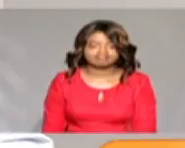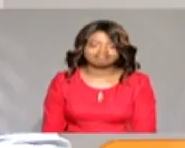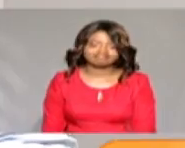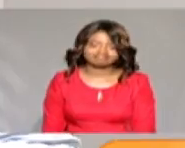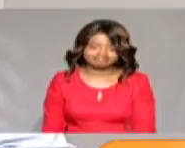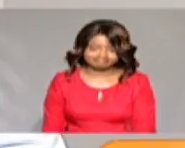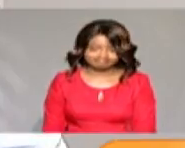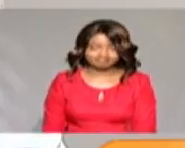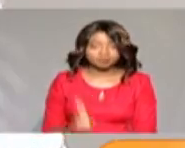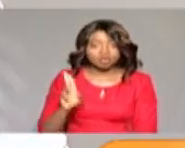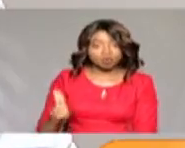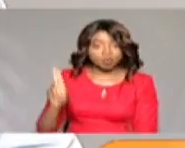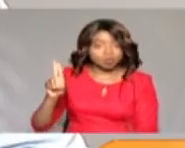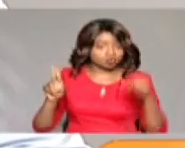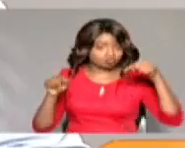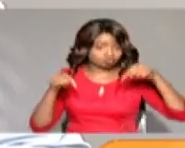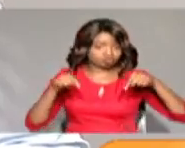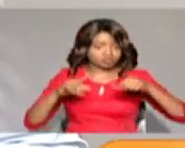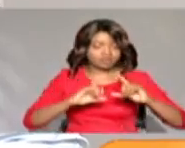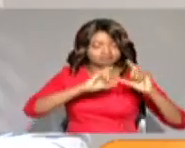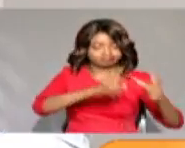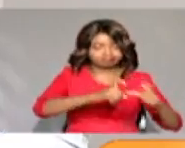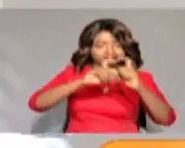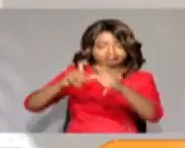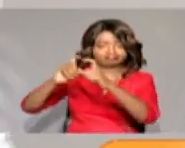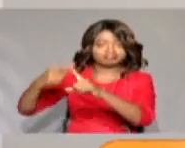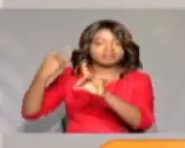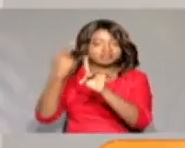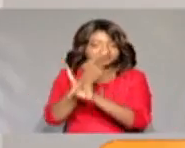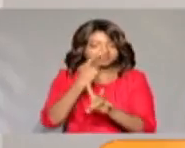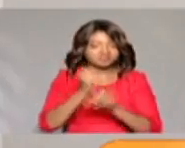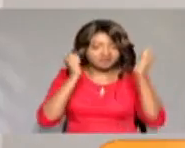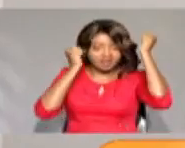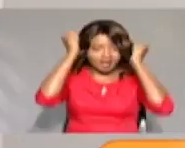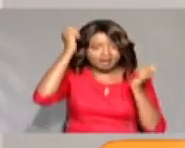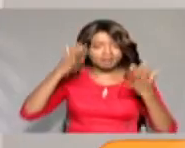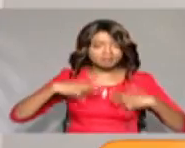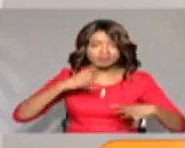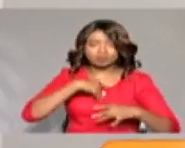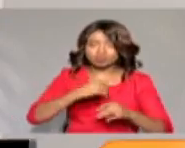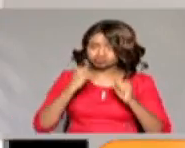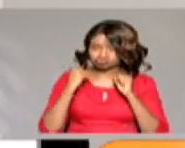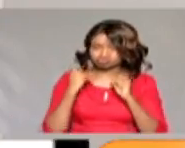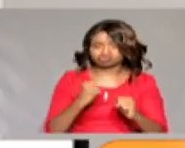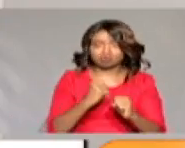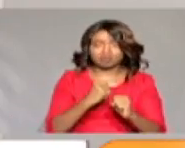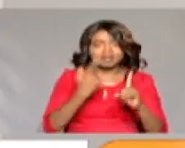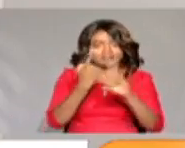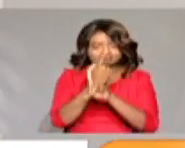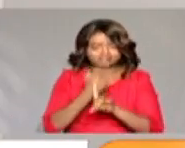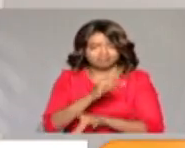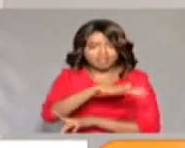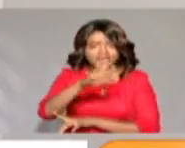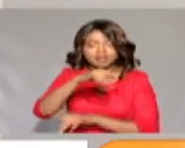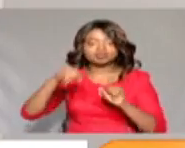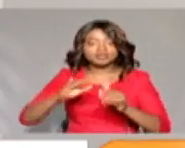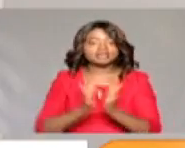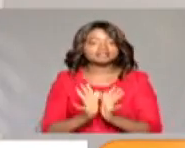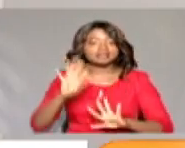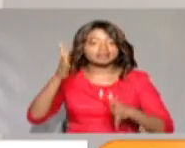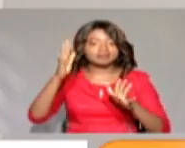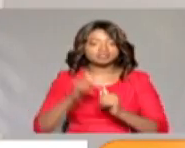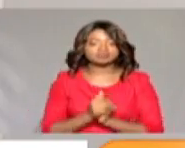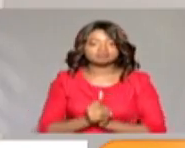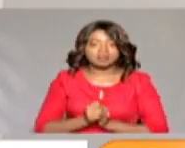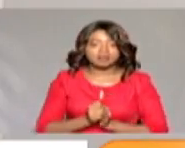Naye Rais Uhuru Kenyatta leo amewatuza baadhi ya mahafali wa wanajeshi waliotia fora katika nyanja mbalimbali kwenye sherehe ya kufuzu katika chuo cha